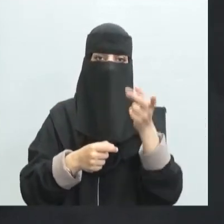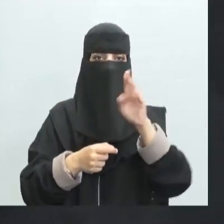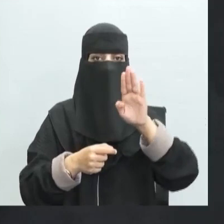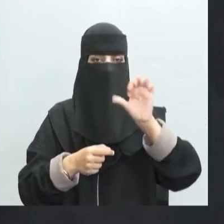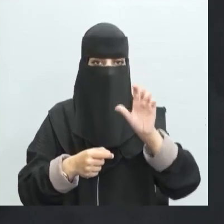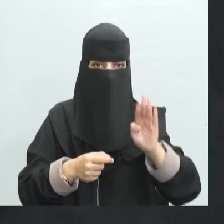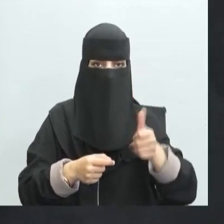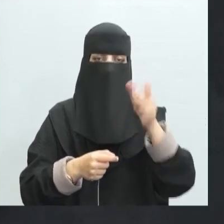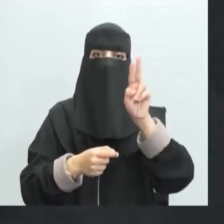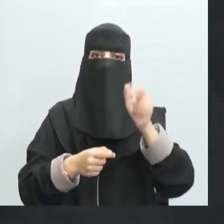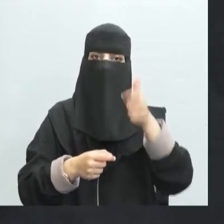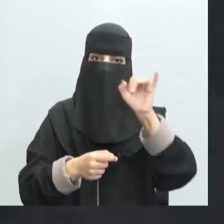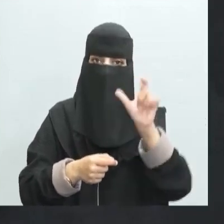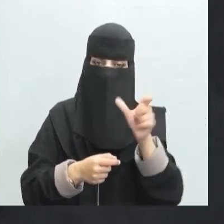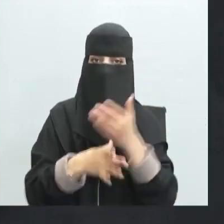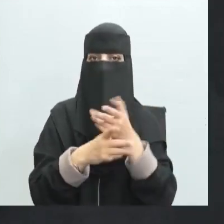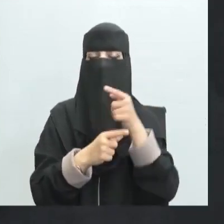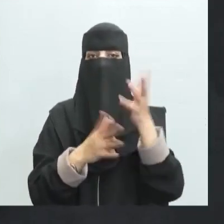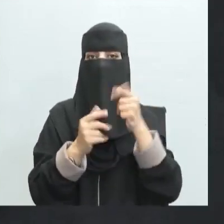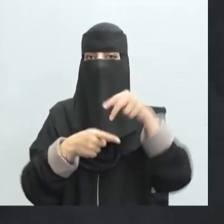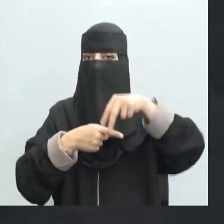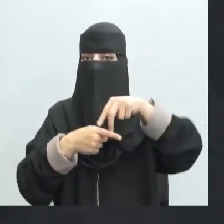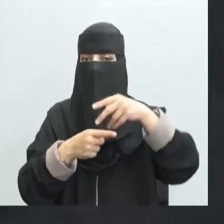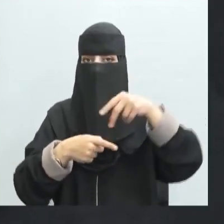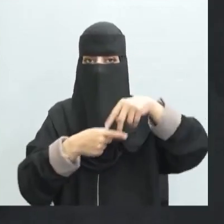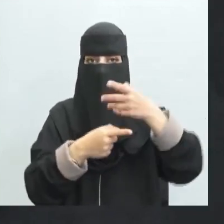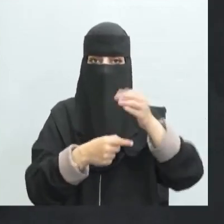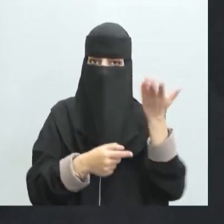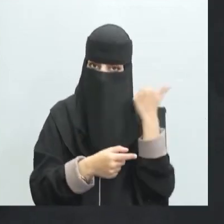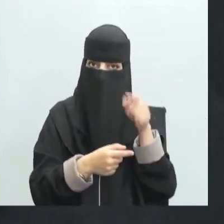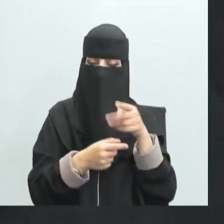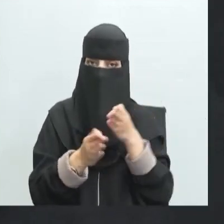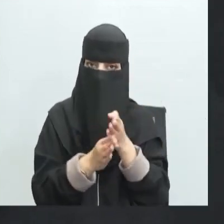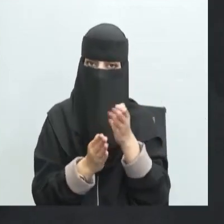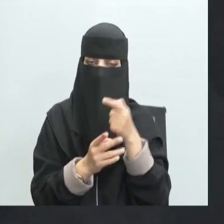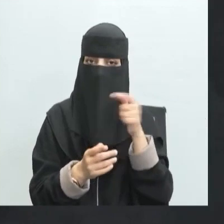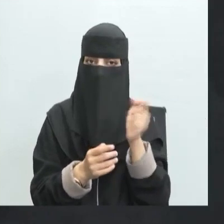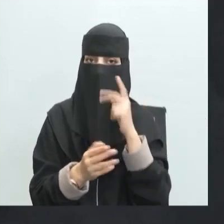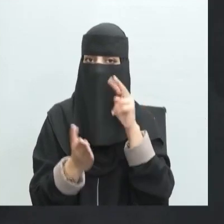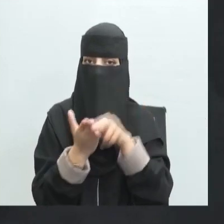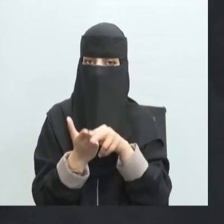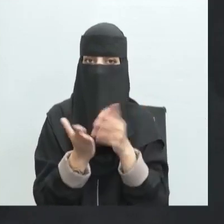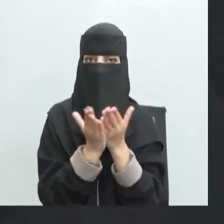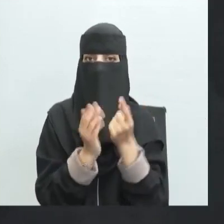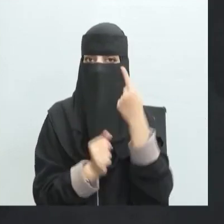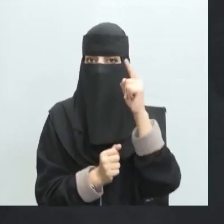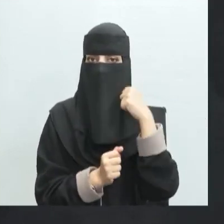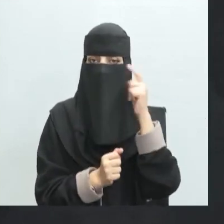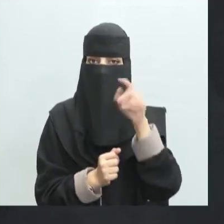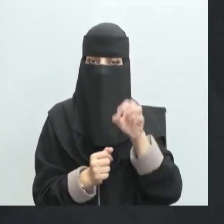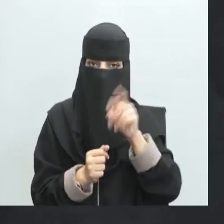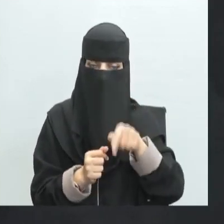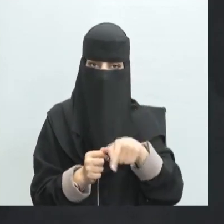والتان والكوت اللي هي تمثل الدوال المثلثيه وهي سبق لنا مرور عليها كذا بشكل سريع في المرحله المتوسط وسطه ولكن